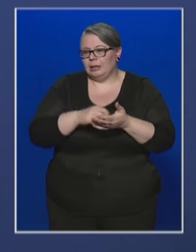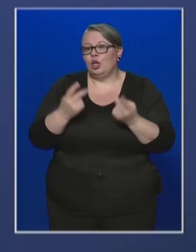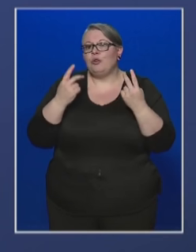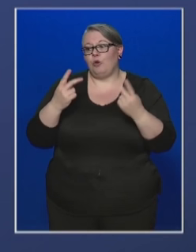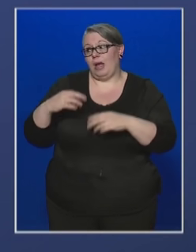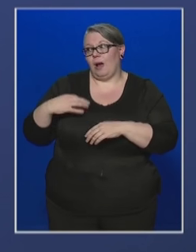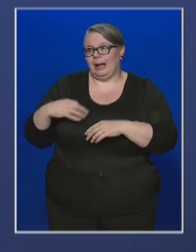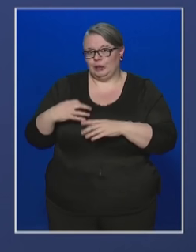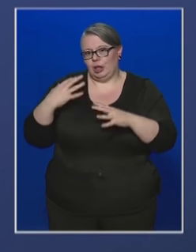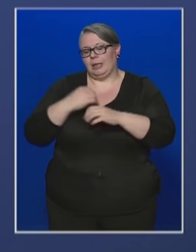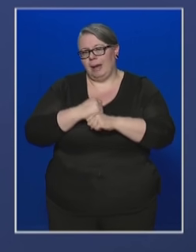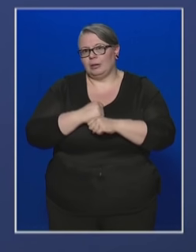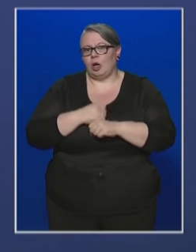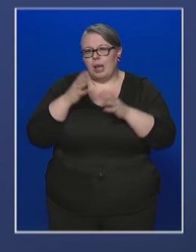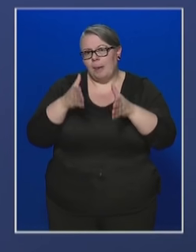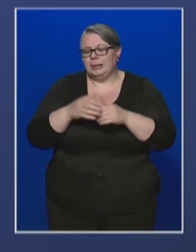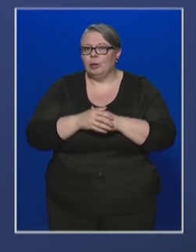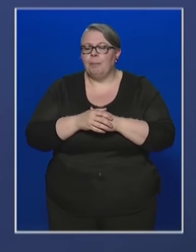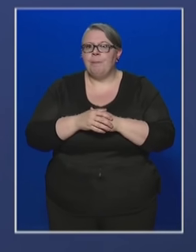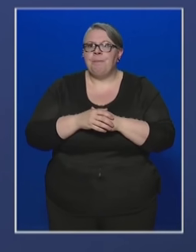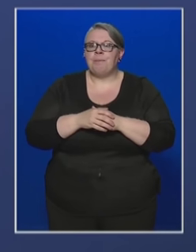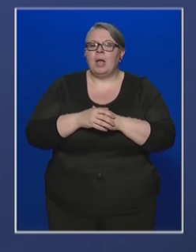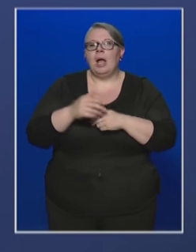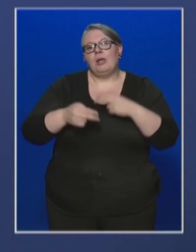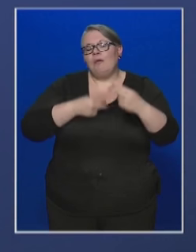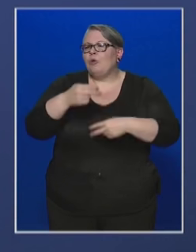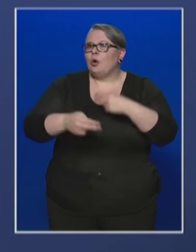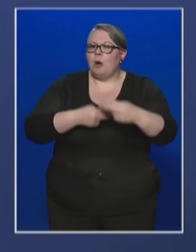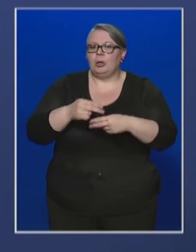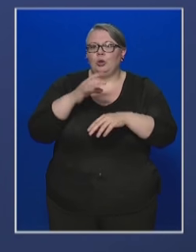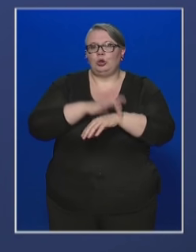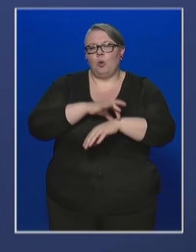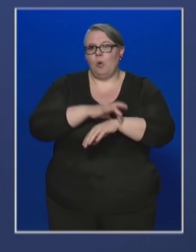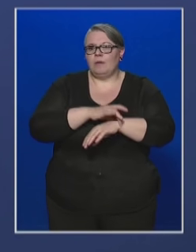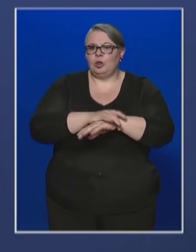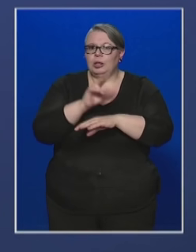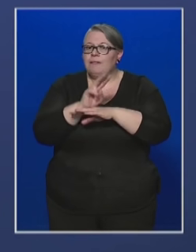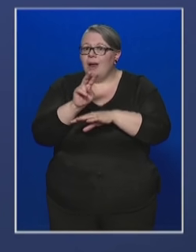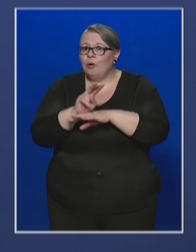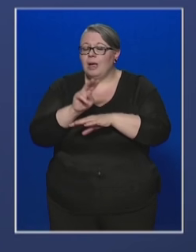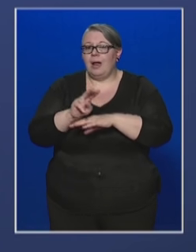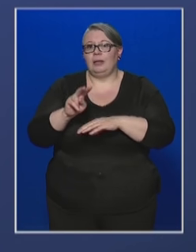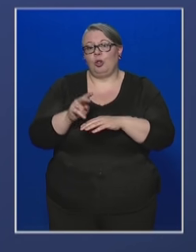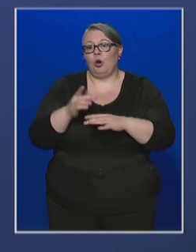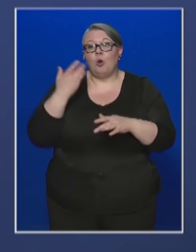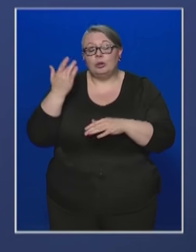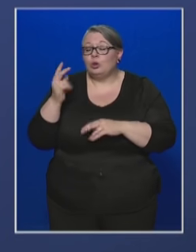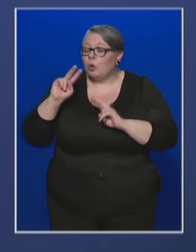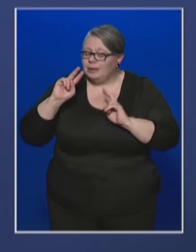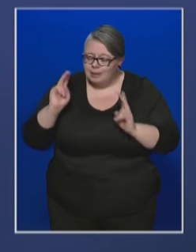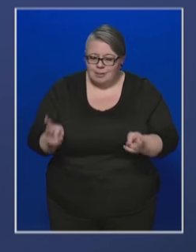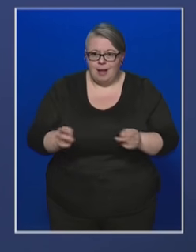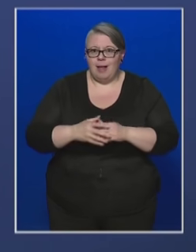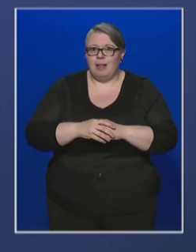az egészségüket. Úgyhogy egy folyamatos orvosi felügyeletről gondoskodni